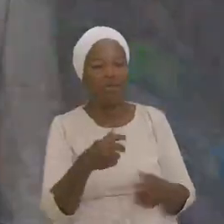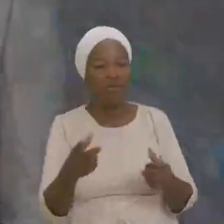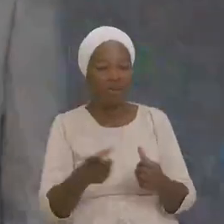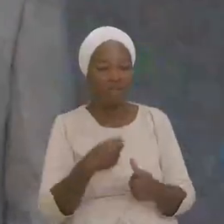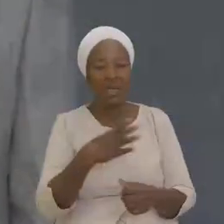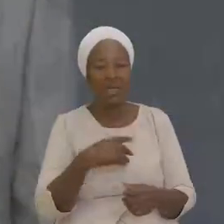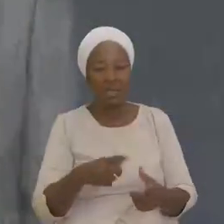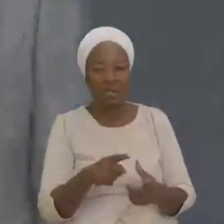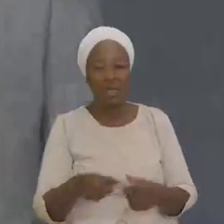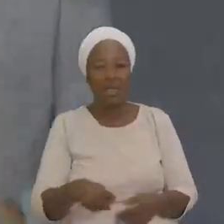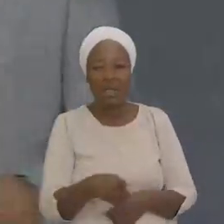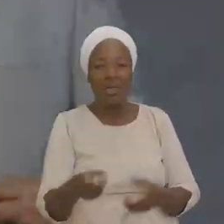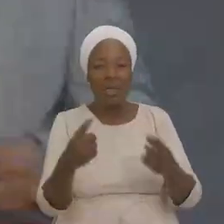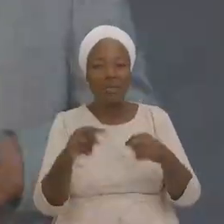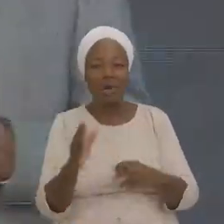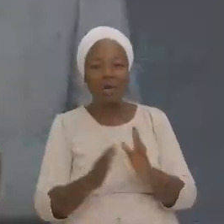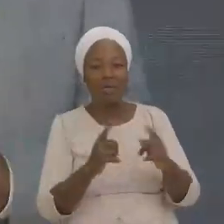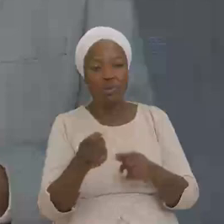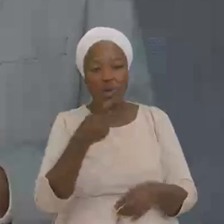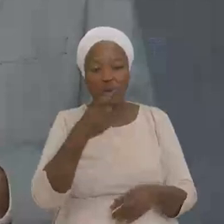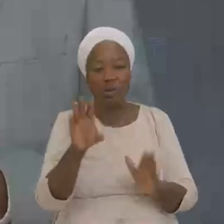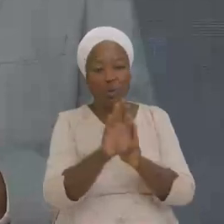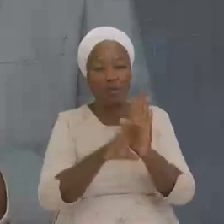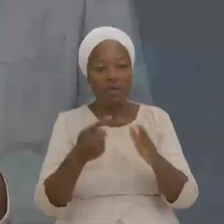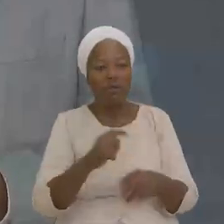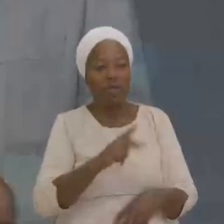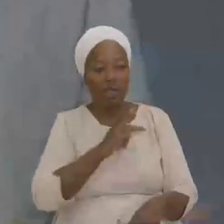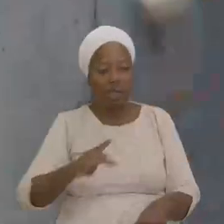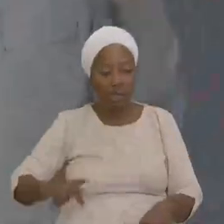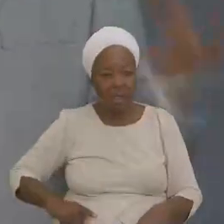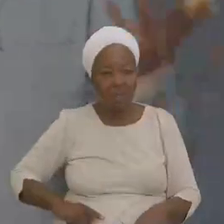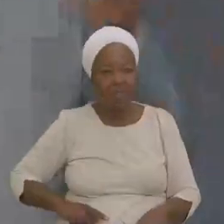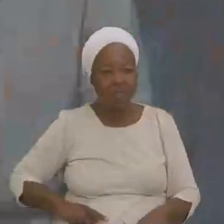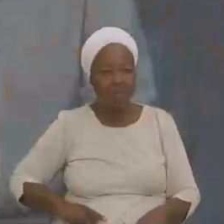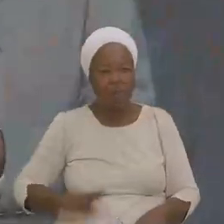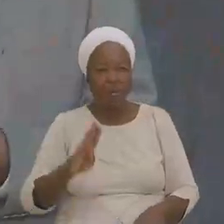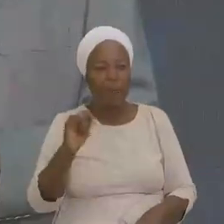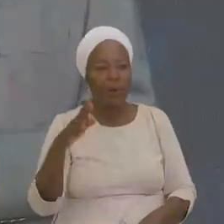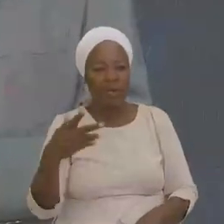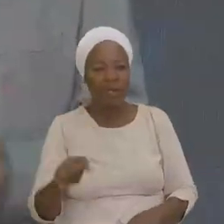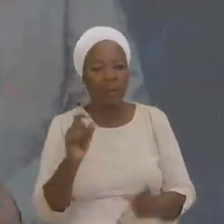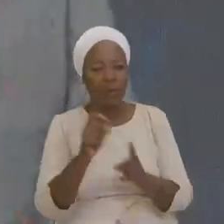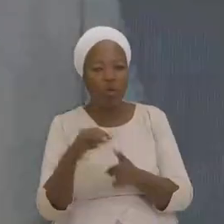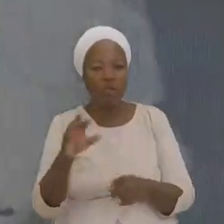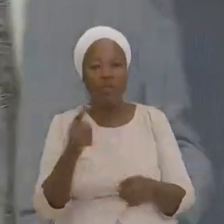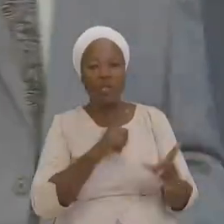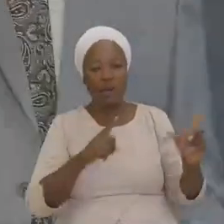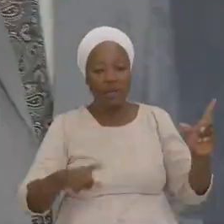Ils se sont d'abord sanctifiés eux-mêmes. Et ils sont venus selon le commandement du roi.